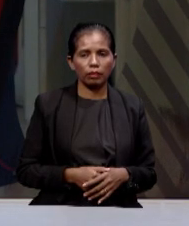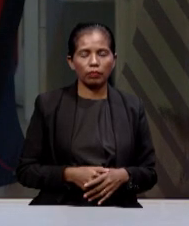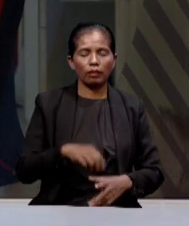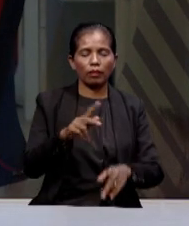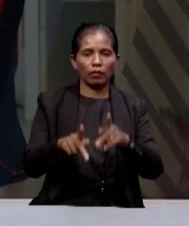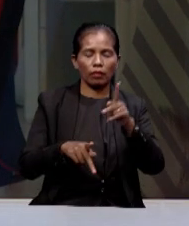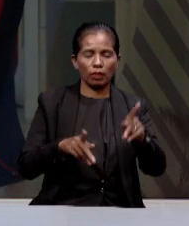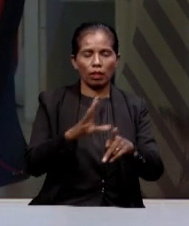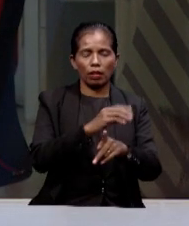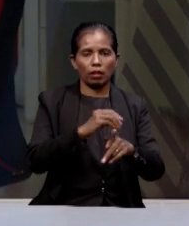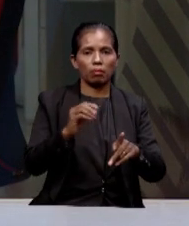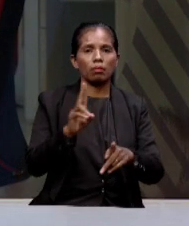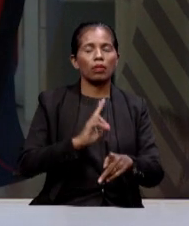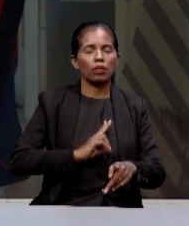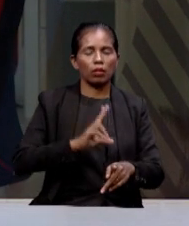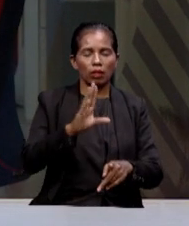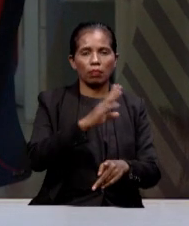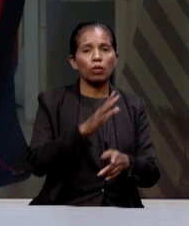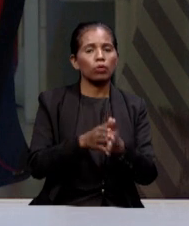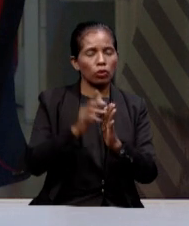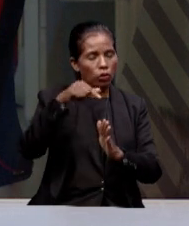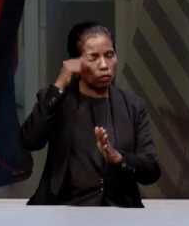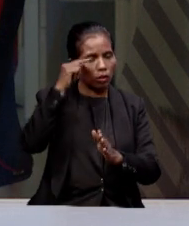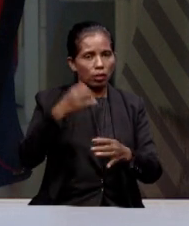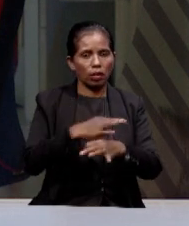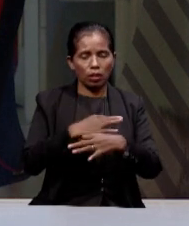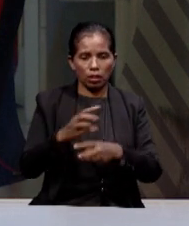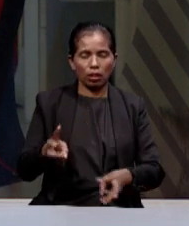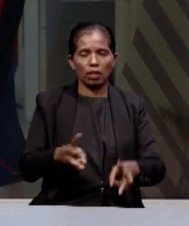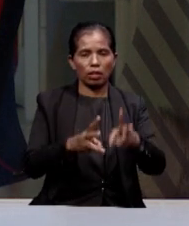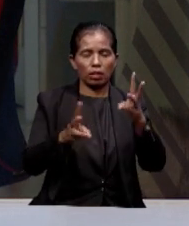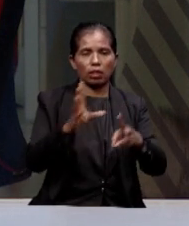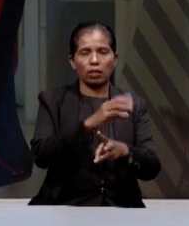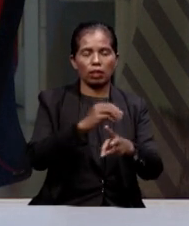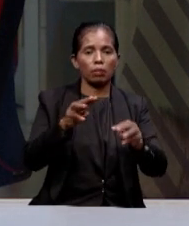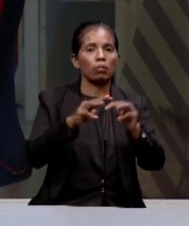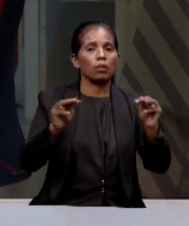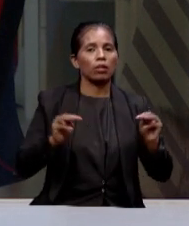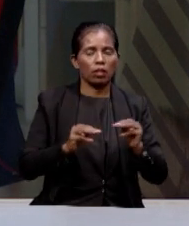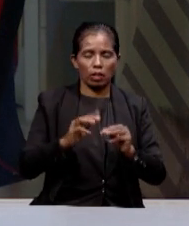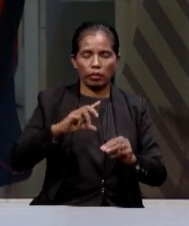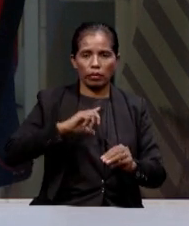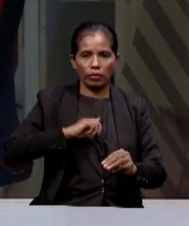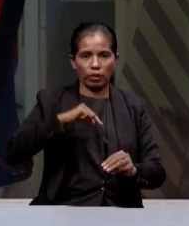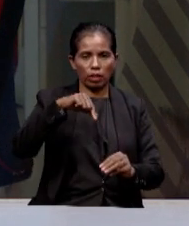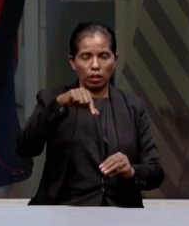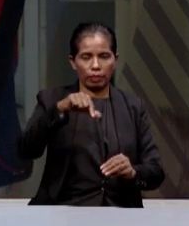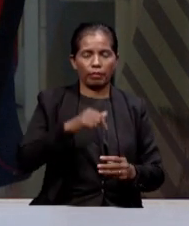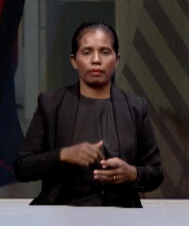Comunidade Watu Karbau, husu governo, hadi estrada direção Watu Karbau no Watulari, município Vikeke.